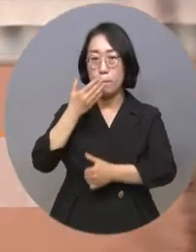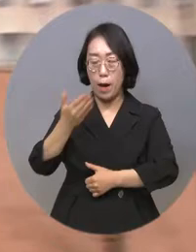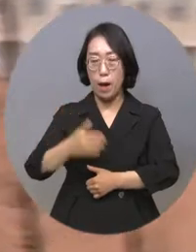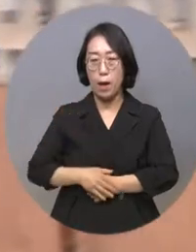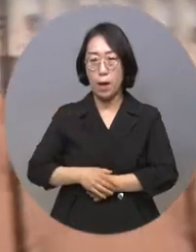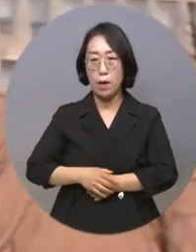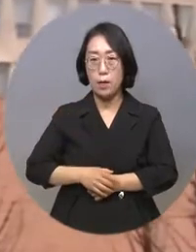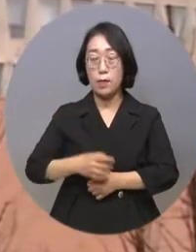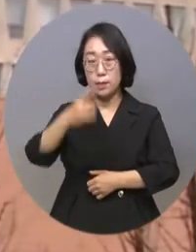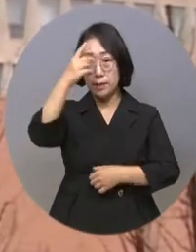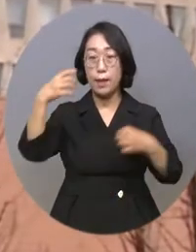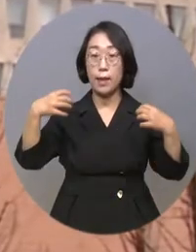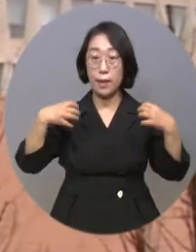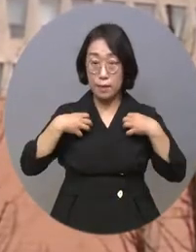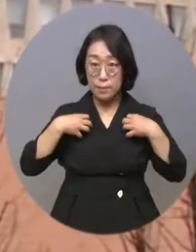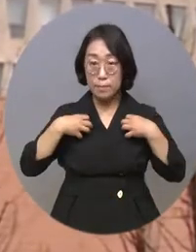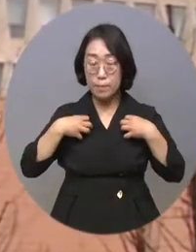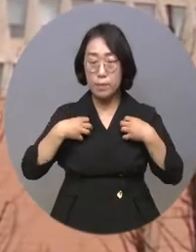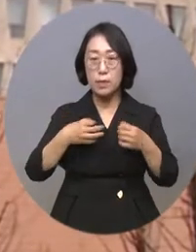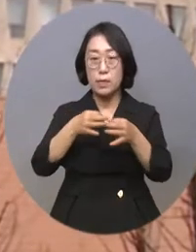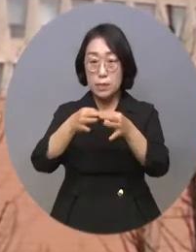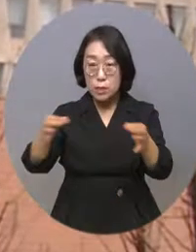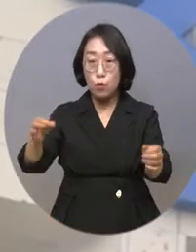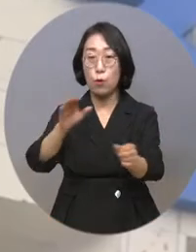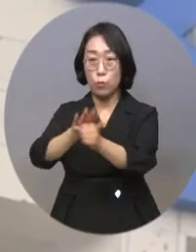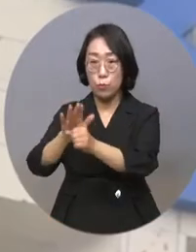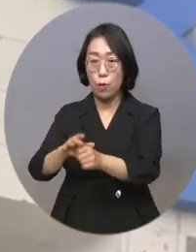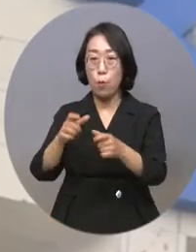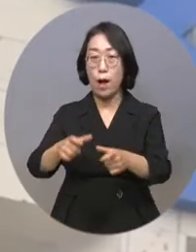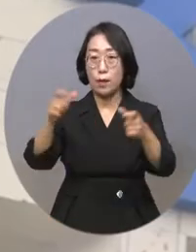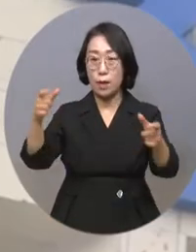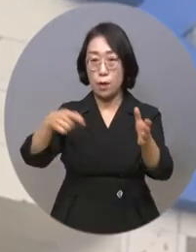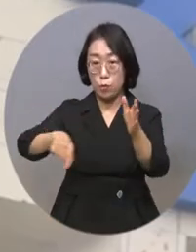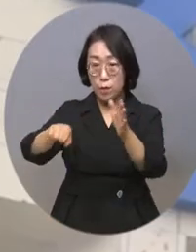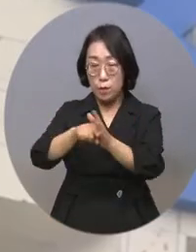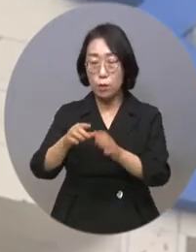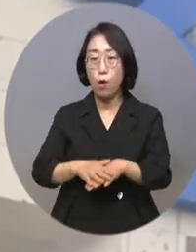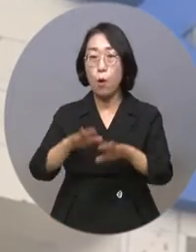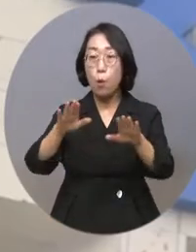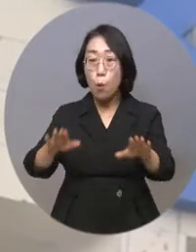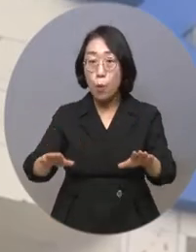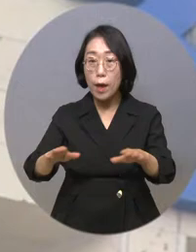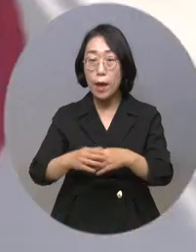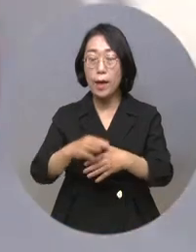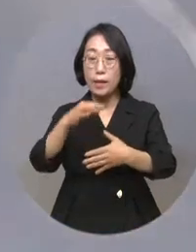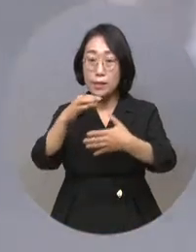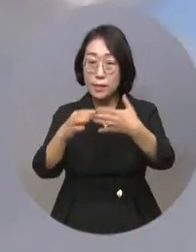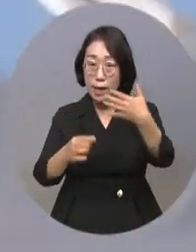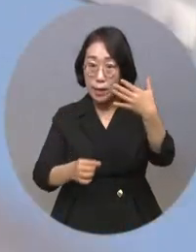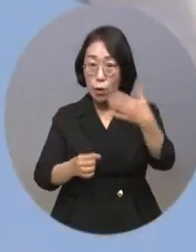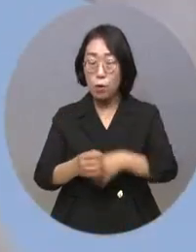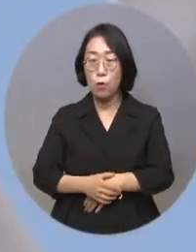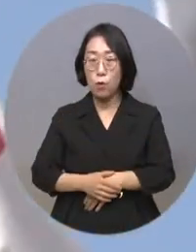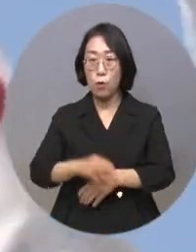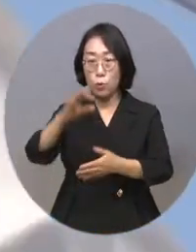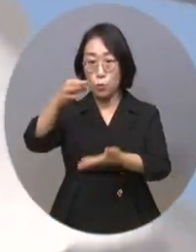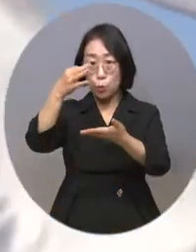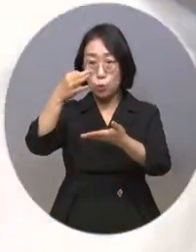국세청은 일하는 저소득 가구 지원을 확대하기 위해 올해 신청분부터 근로장려금 총소득